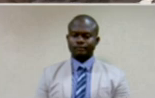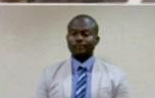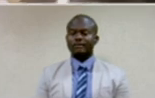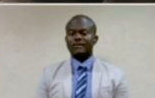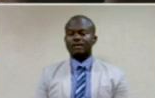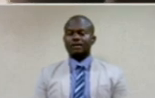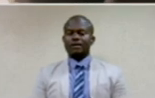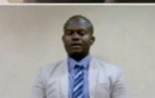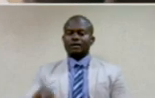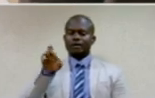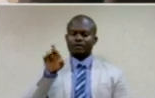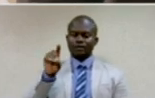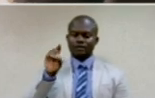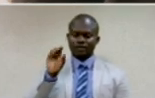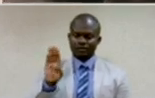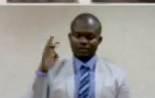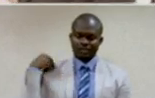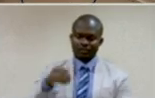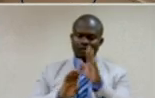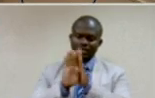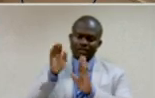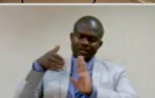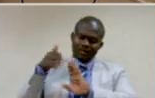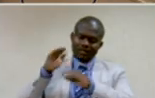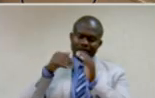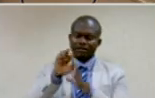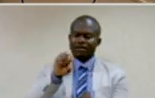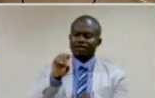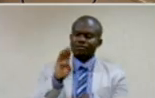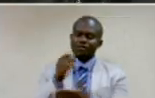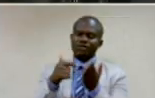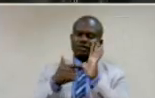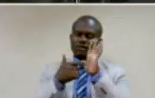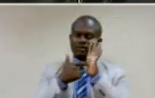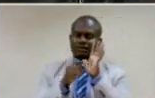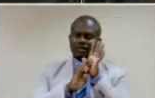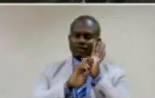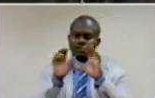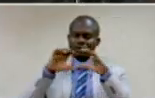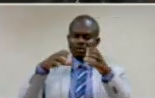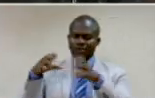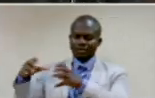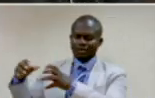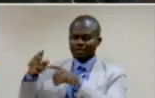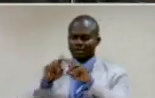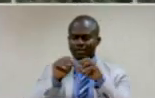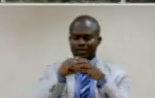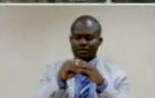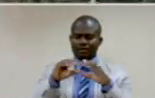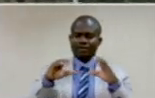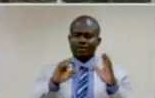Ikigo cy'igihugu gishinzwe kwihutisha iterambere RDB cyagaragarije abahagarariye imitwe ya politiki igize